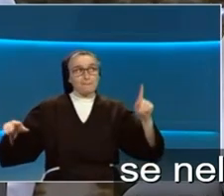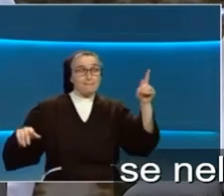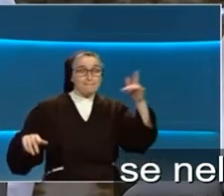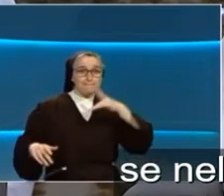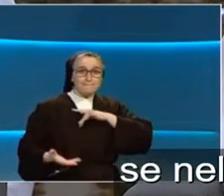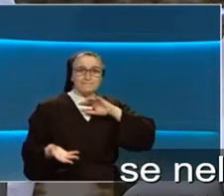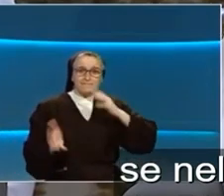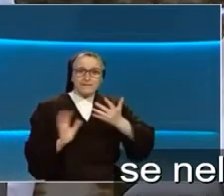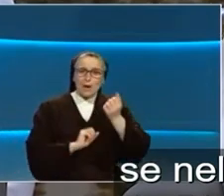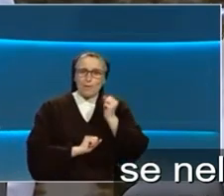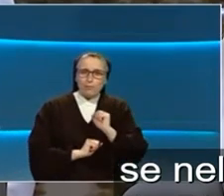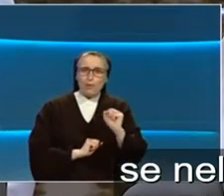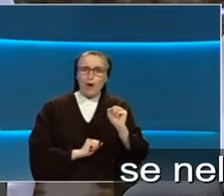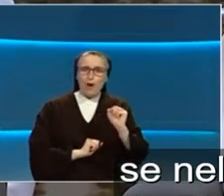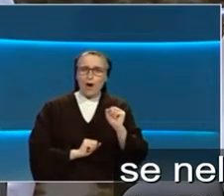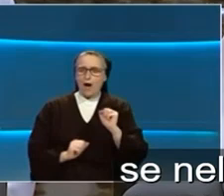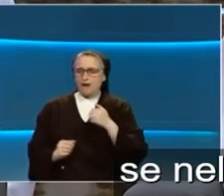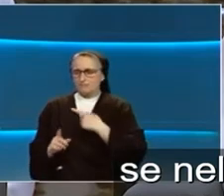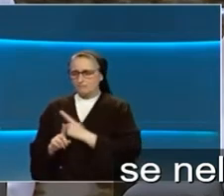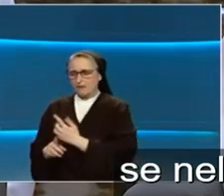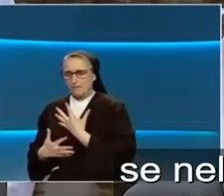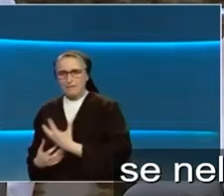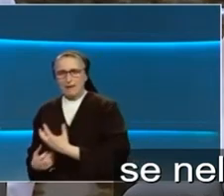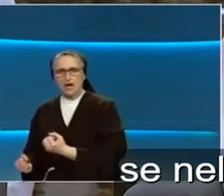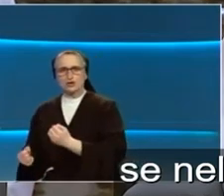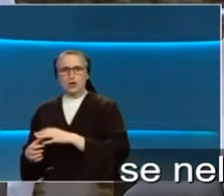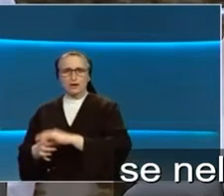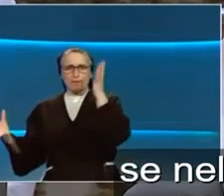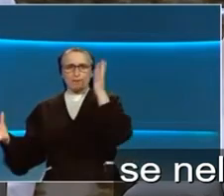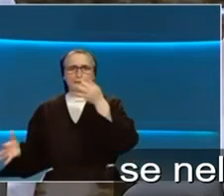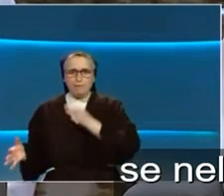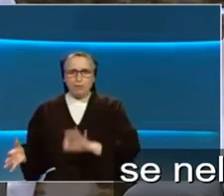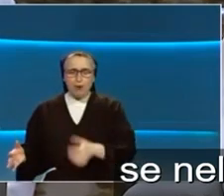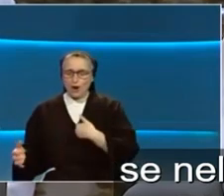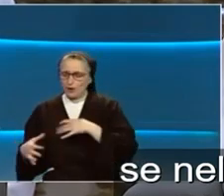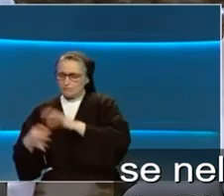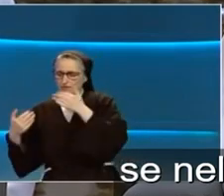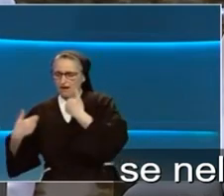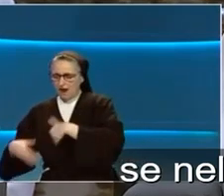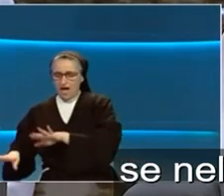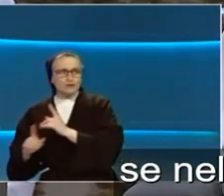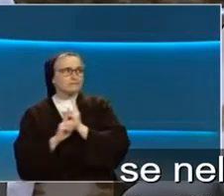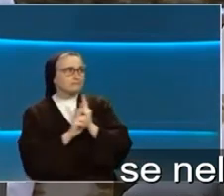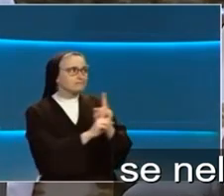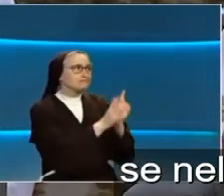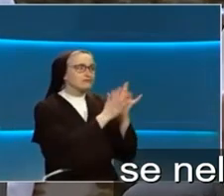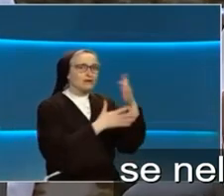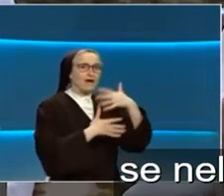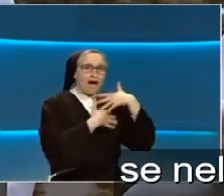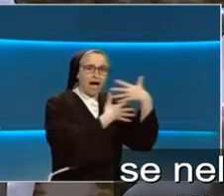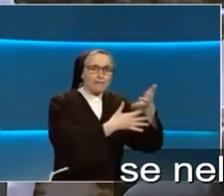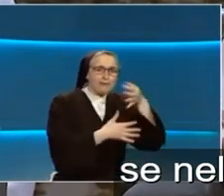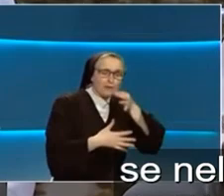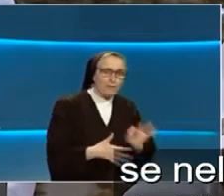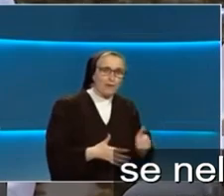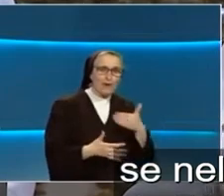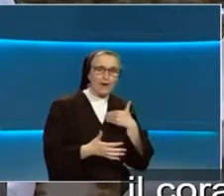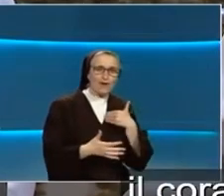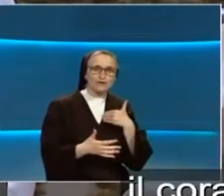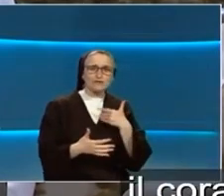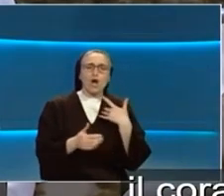오늘날 이 세상과 우리를 바꾸고자 하시는 그분을 살아계신 하느님으로 만나지 못한다면 과거의 포로로